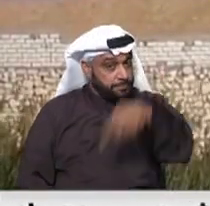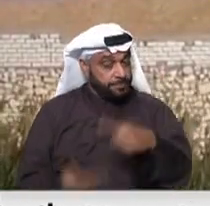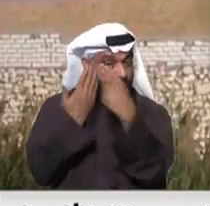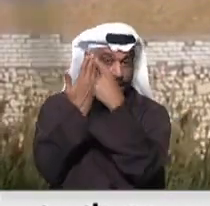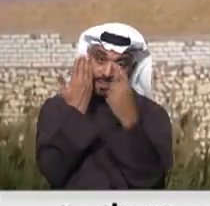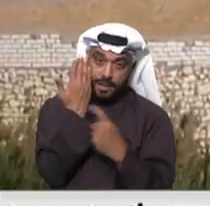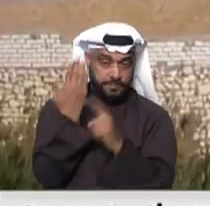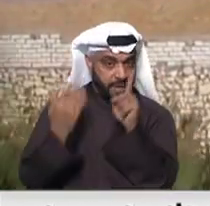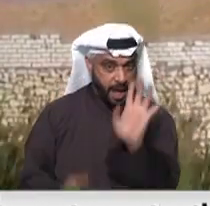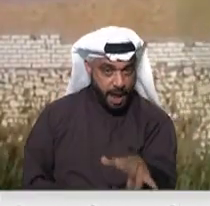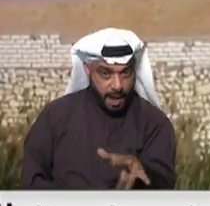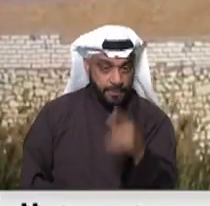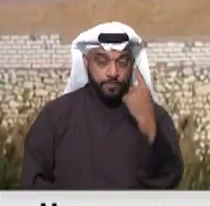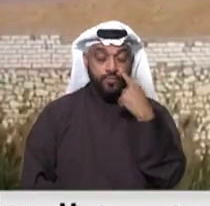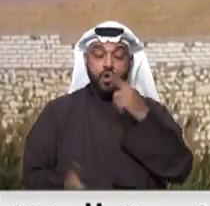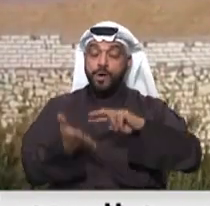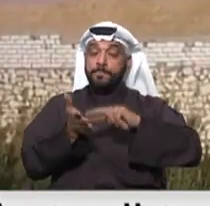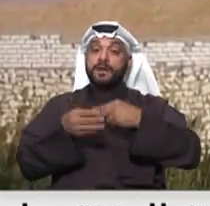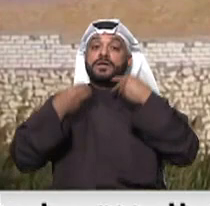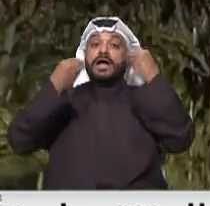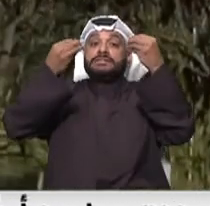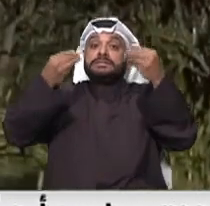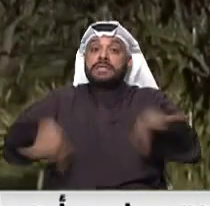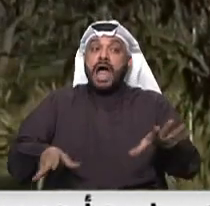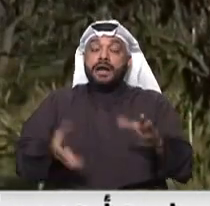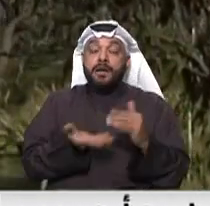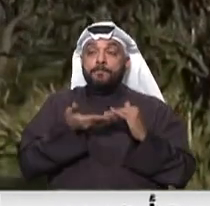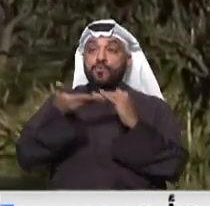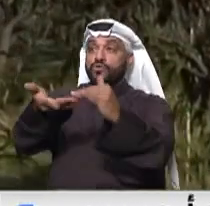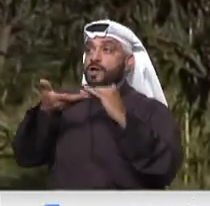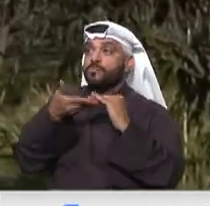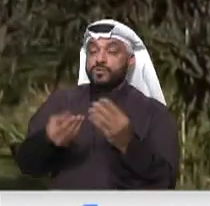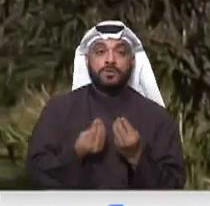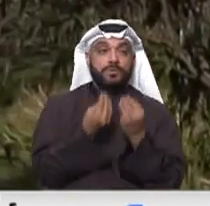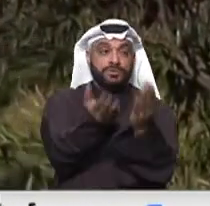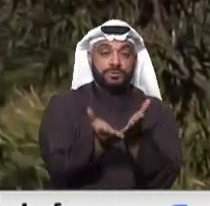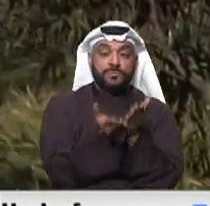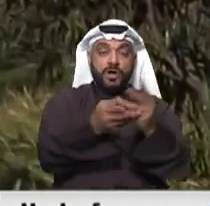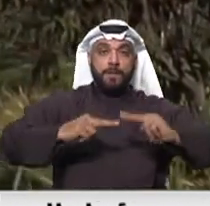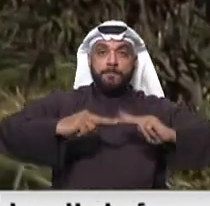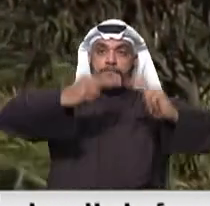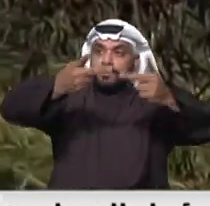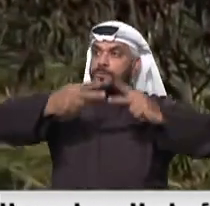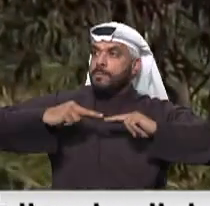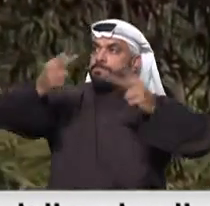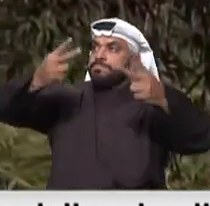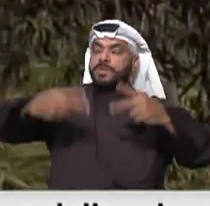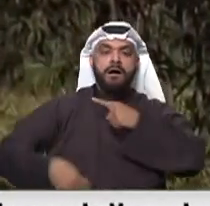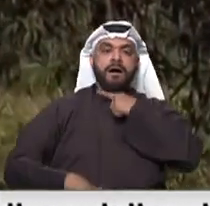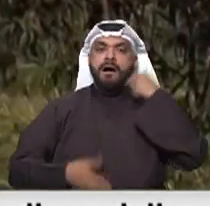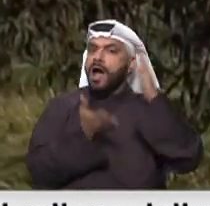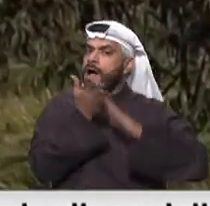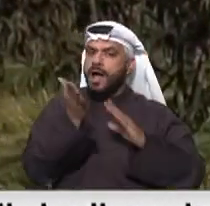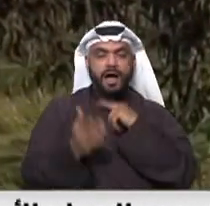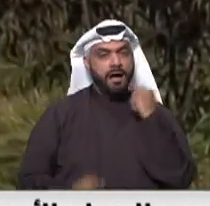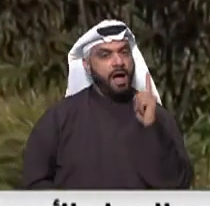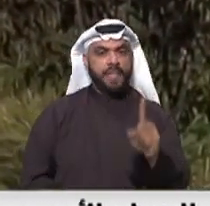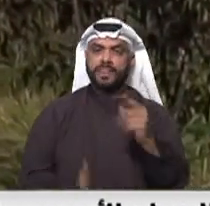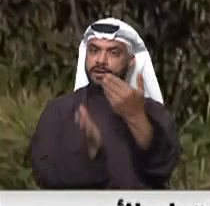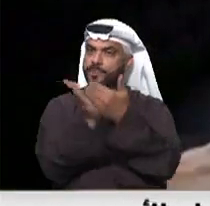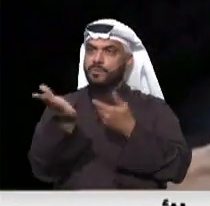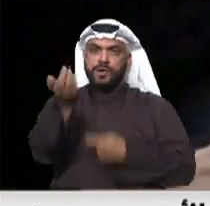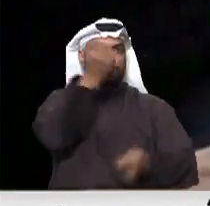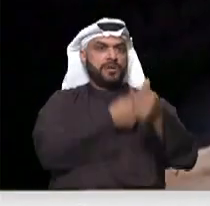مقبولة وتعرض سلامة سلاسل الإمداد العالمية وأمنها للخطر وتهدد الوضع الاقتصادي